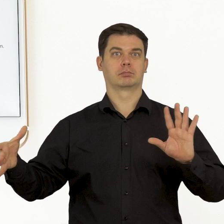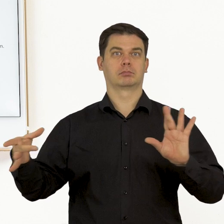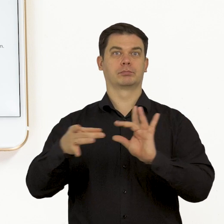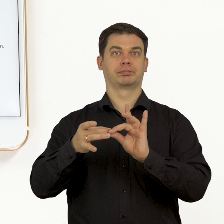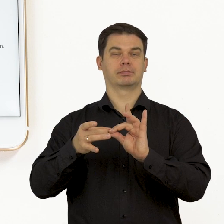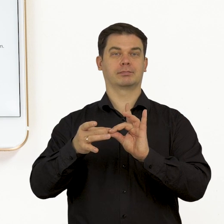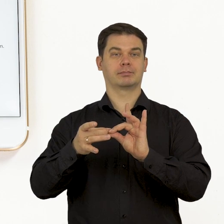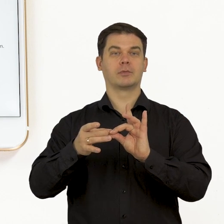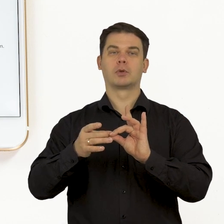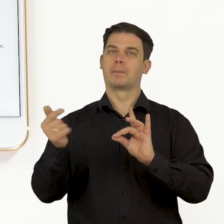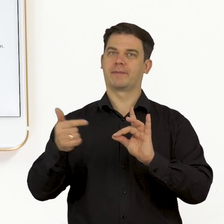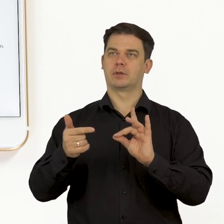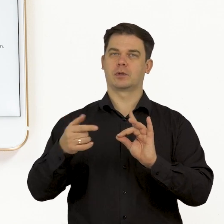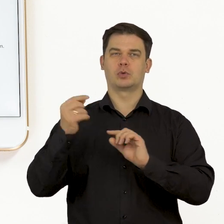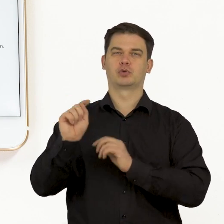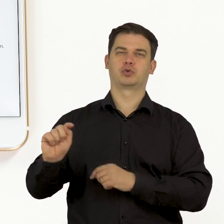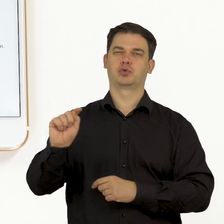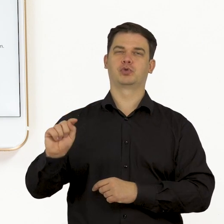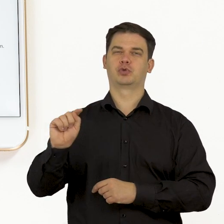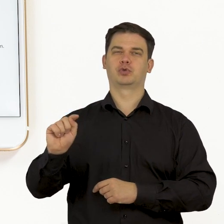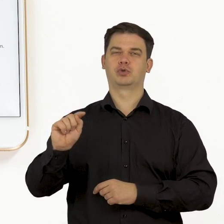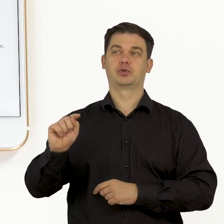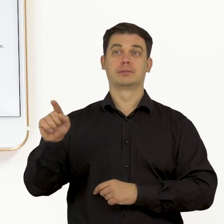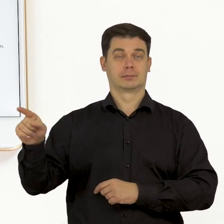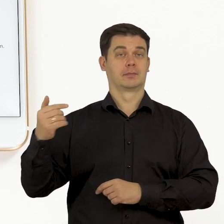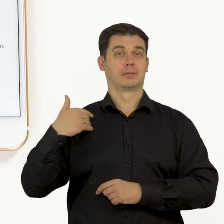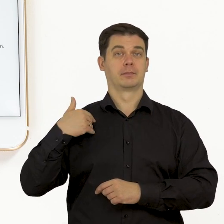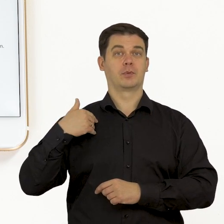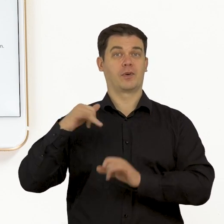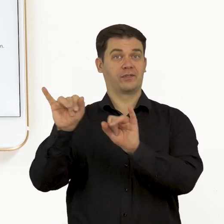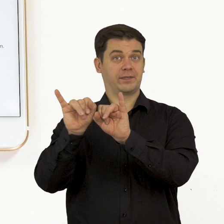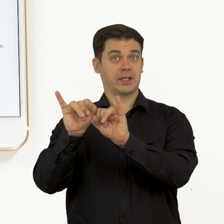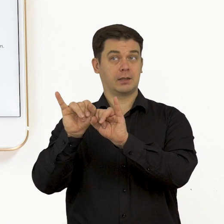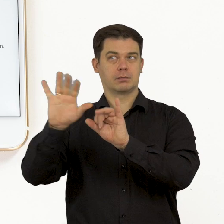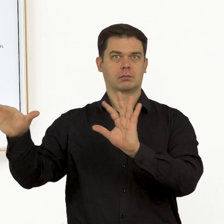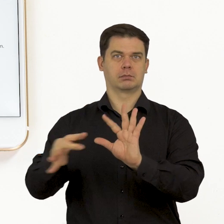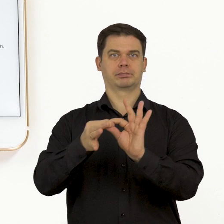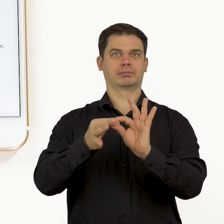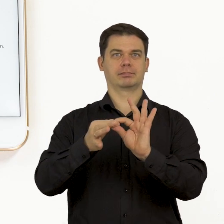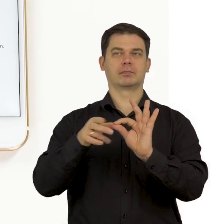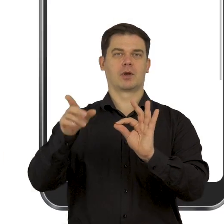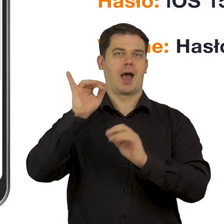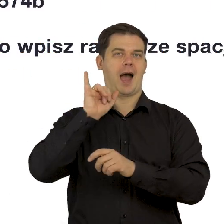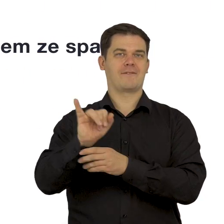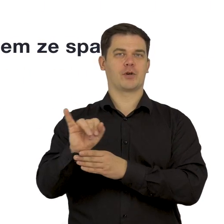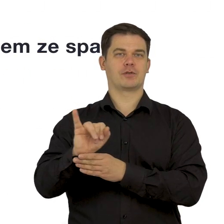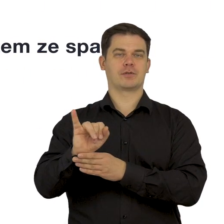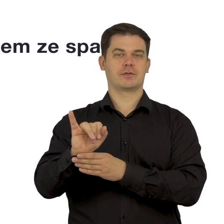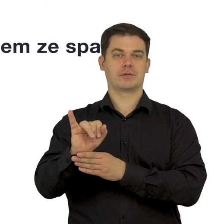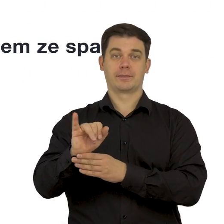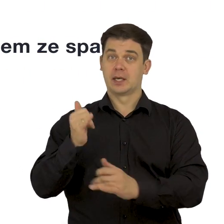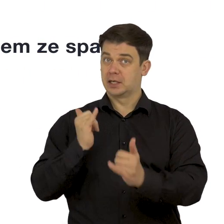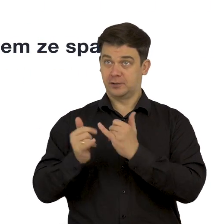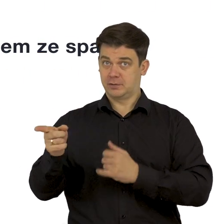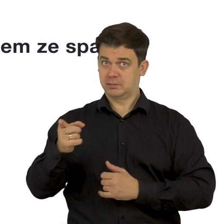Telefon z Androidem powinien automatycznie przełączyć się z dotychczasowej sieci Wi-Fi na tę udostępnioną z iPhone'a.